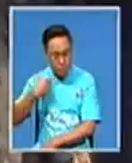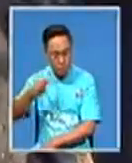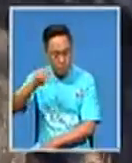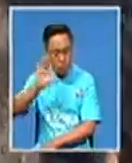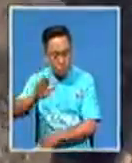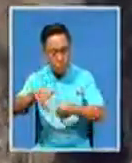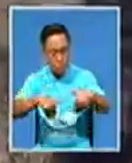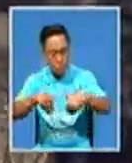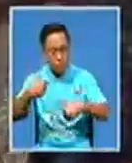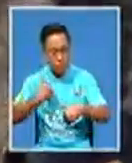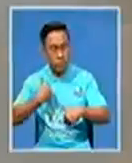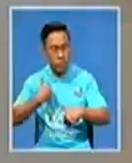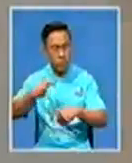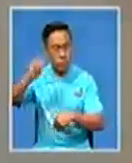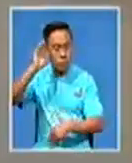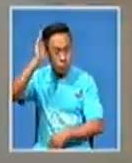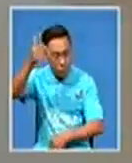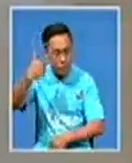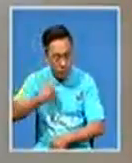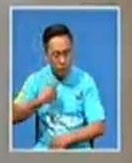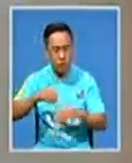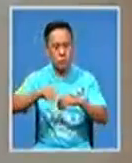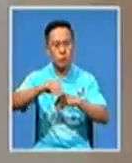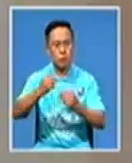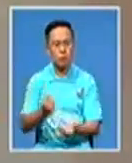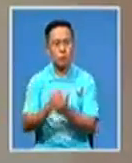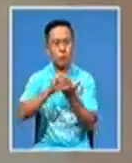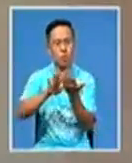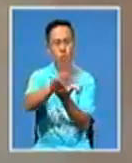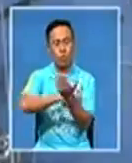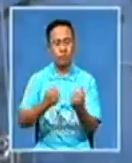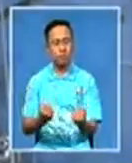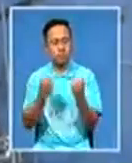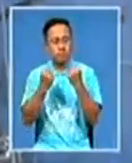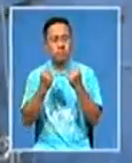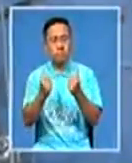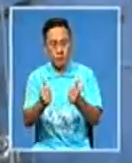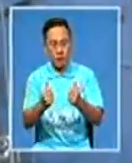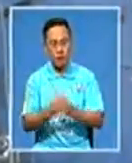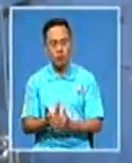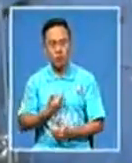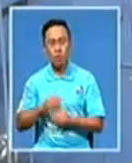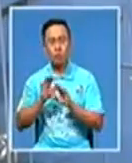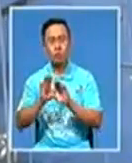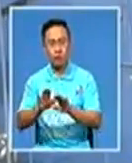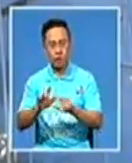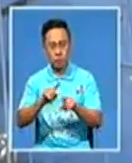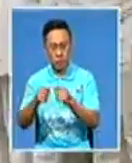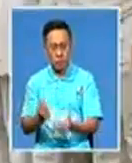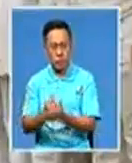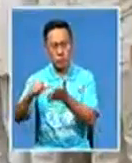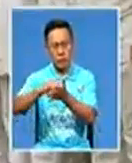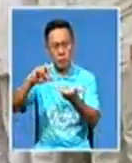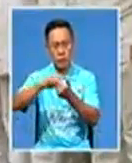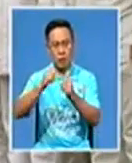นที่ด้วยอันนี้มันจะได้เป็นเครือข่ายสร้างความแข็งทั้งภูมิภาคไปก็ลองคิดดูนะครับผมอยากให้ทุกอย่างเนี่ยมันแก้ไขให้